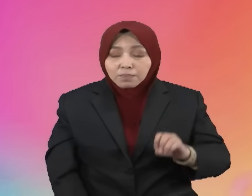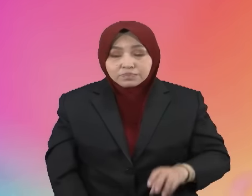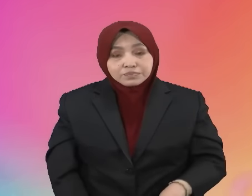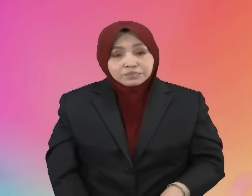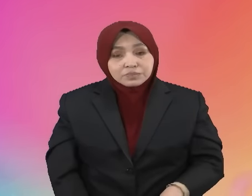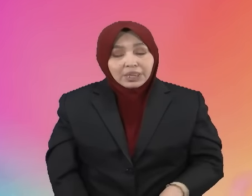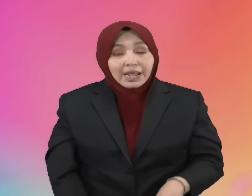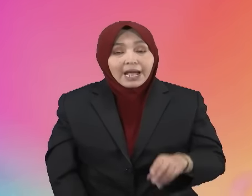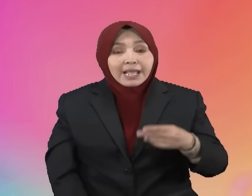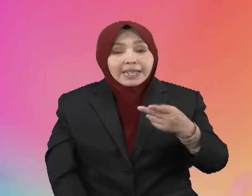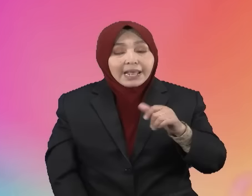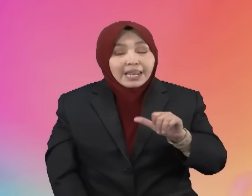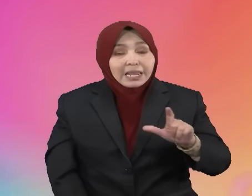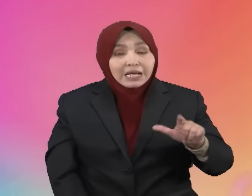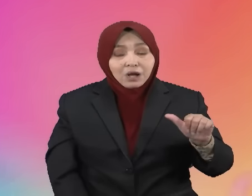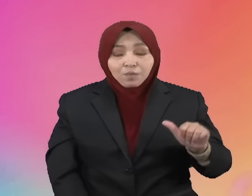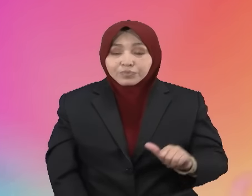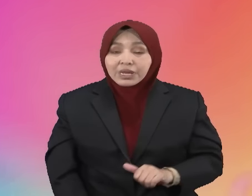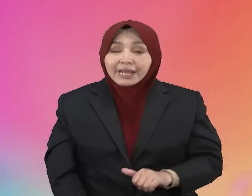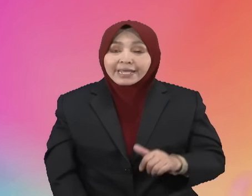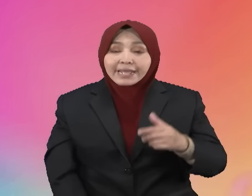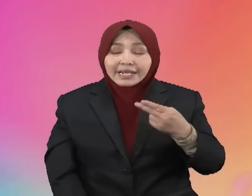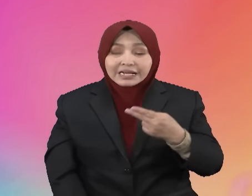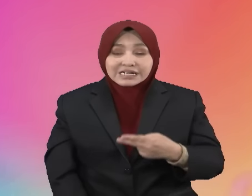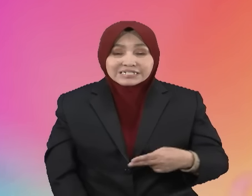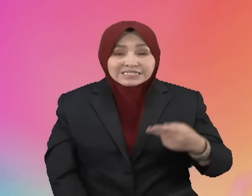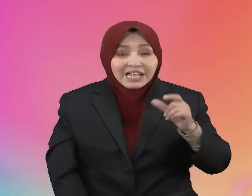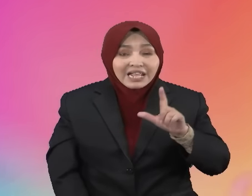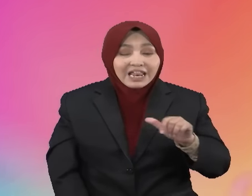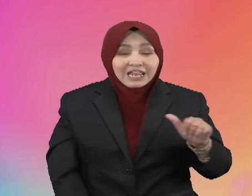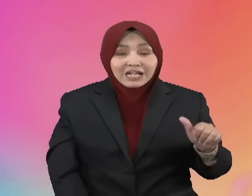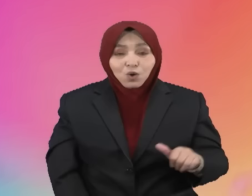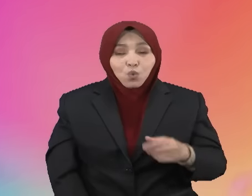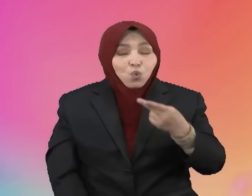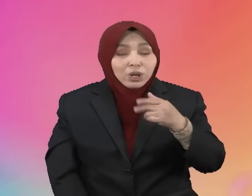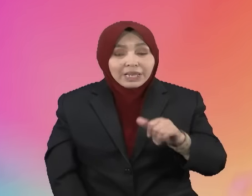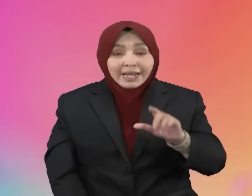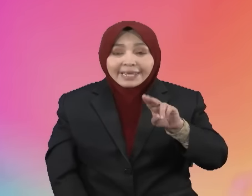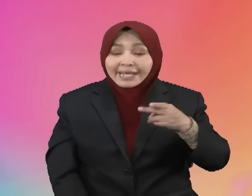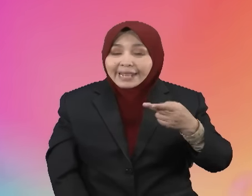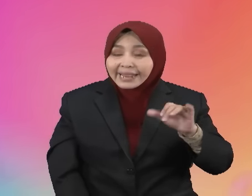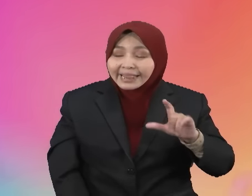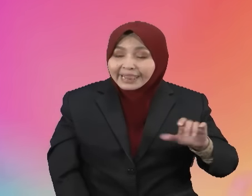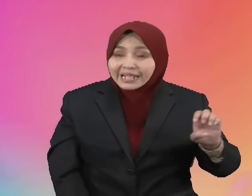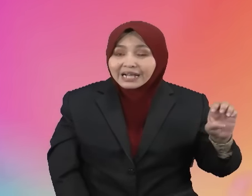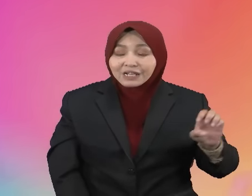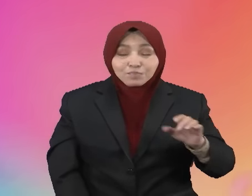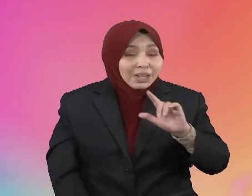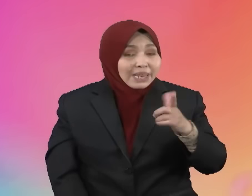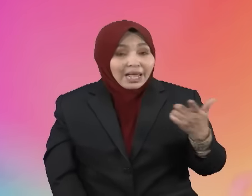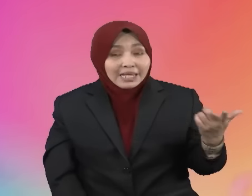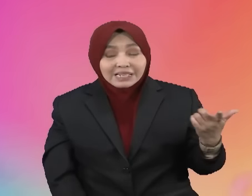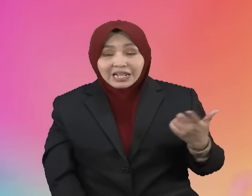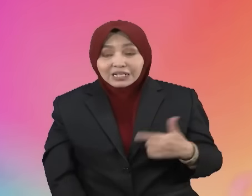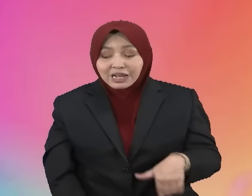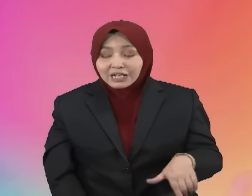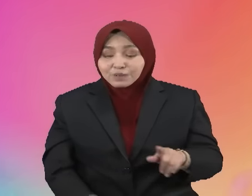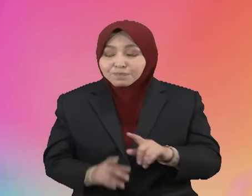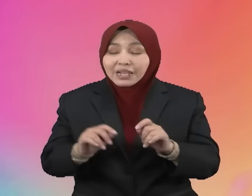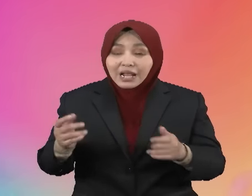Ada hila, hila pula. Kita tegur tadi, kula, hila dia buat. Ha, tempat lain pula. Tegur sini, tempat lain dia